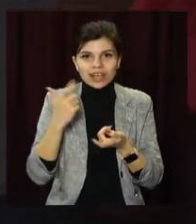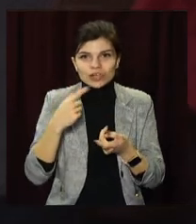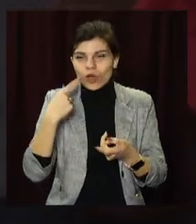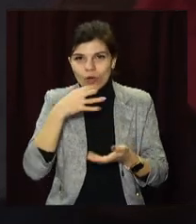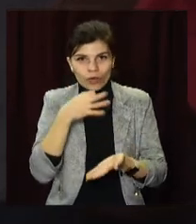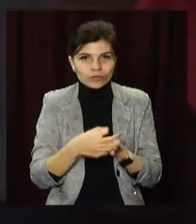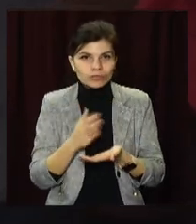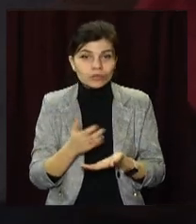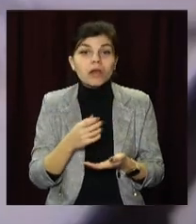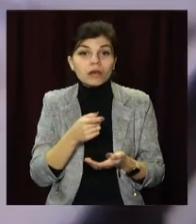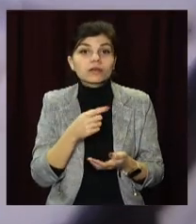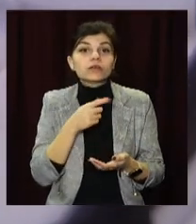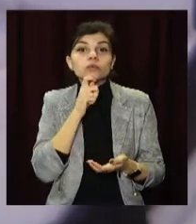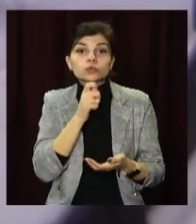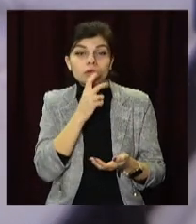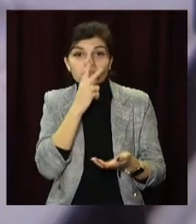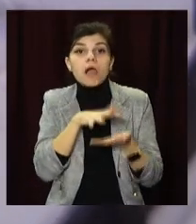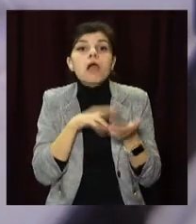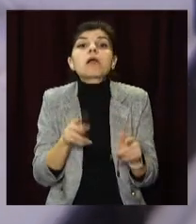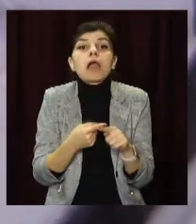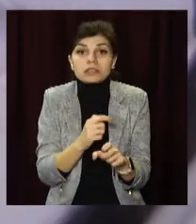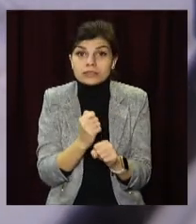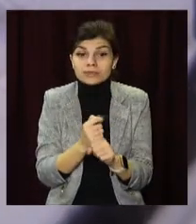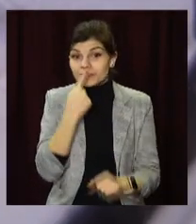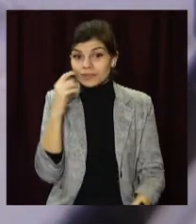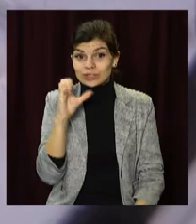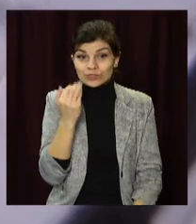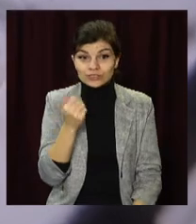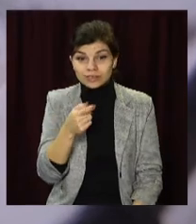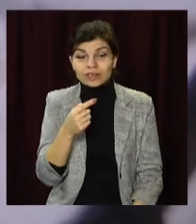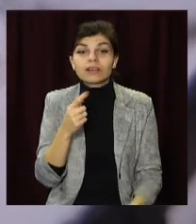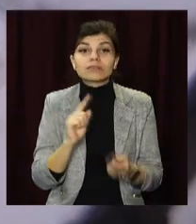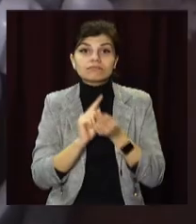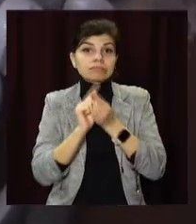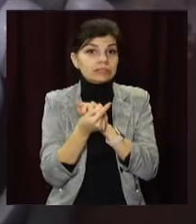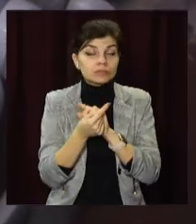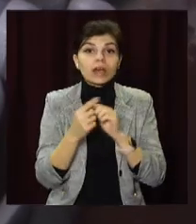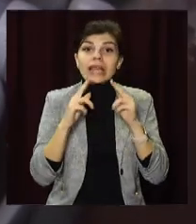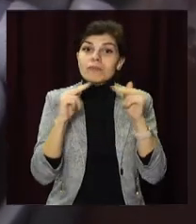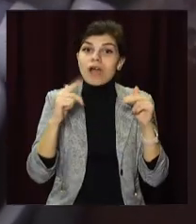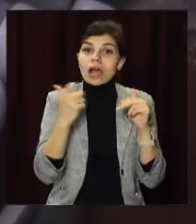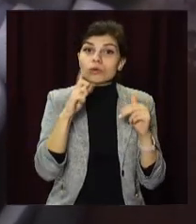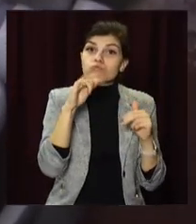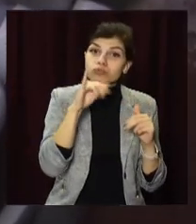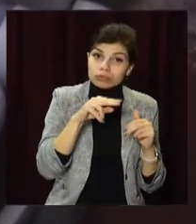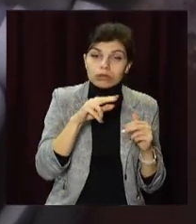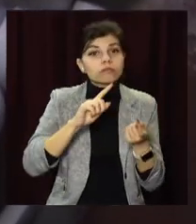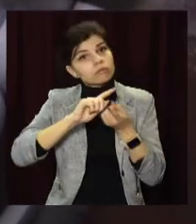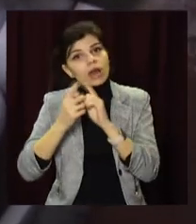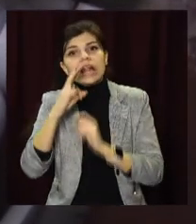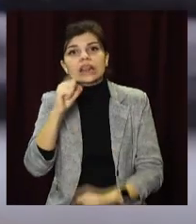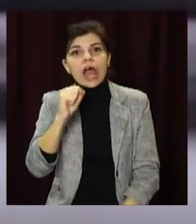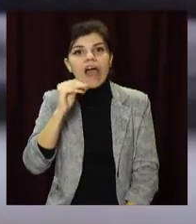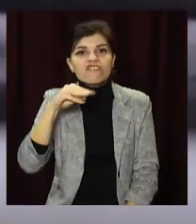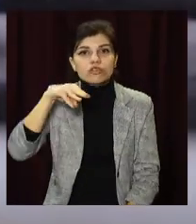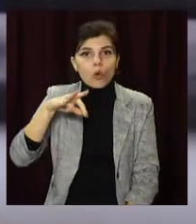Олександр нещодавно змінив постачальника газу. З «Дніпропетровськгазбуту» перейшов до «Нафтогазу». Чоловік розповідає, головними причинами